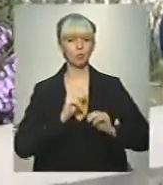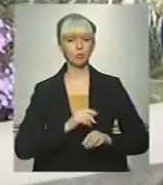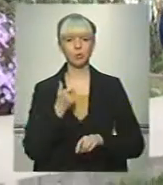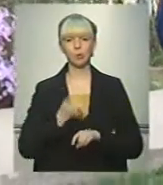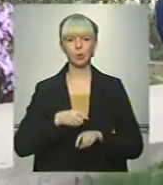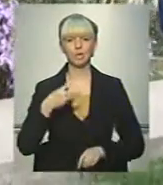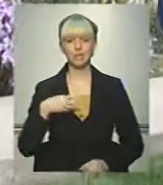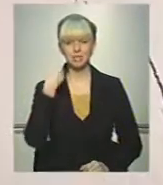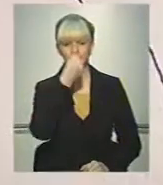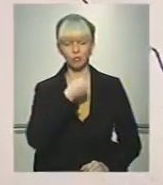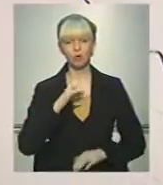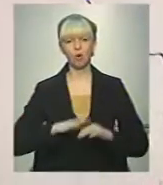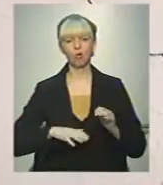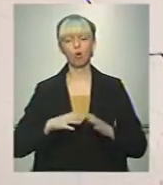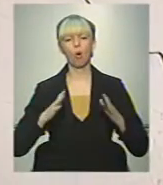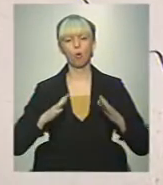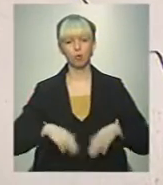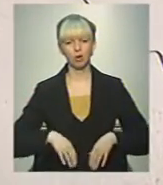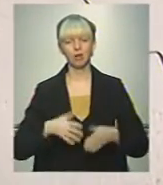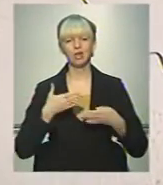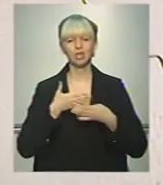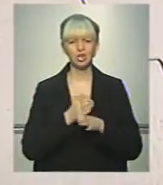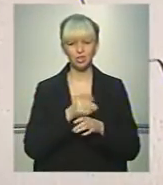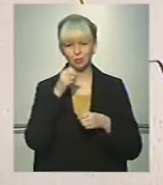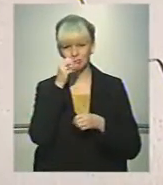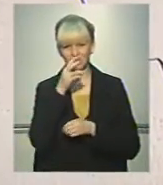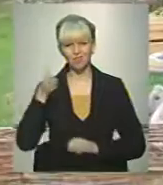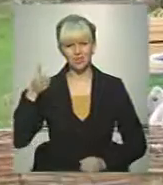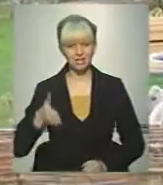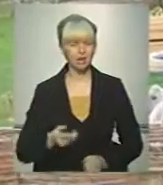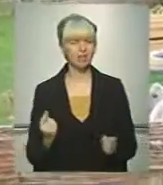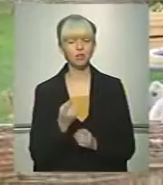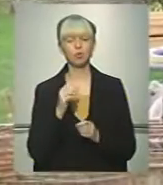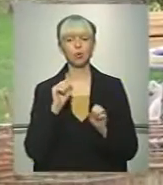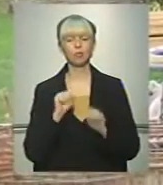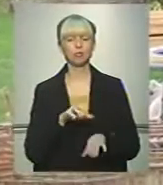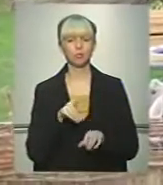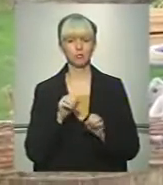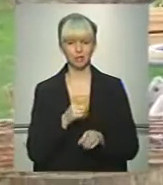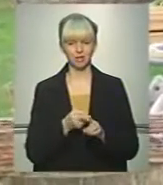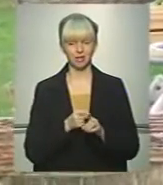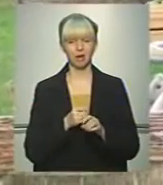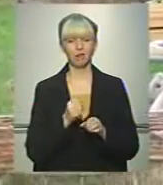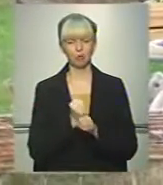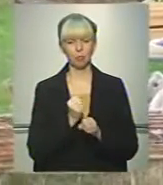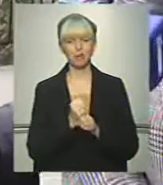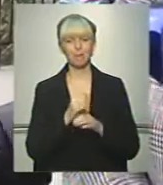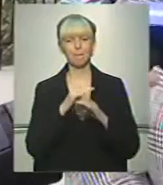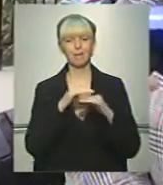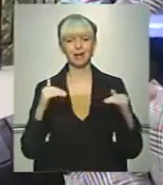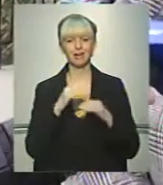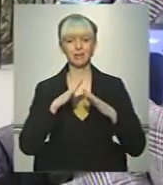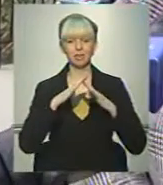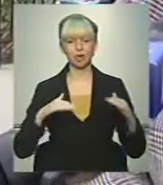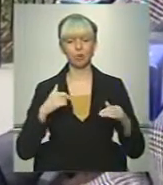понад 30 років, руки опускаються. Тріщини, дірки у стінах. Єдине, що вдалося тут зробити – перекрити дах. У